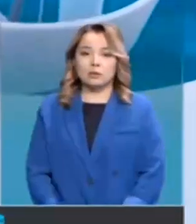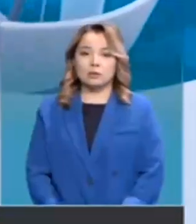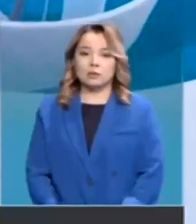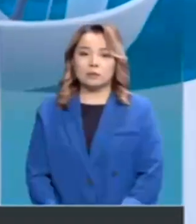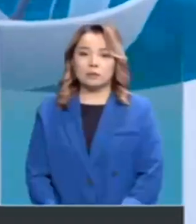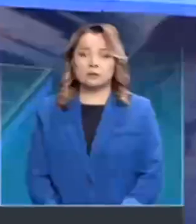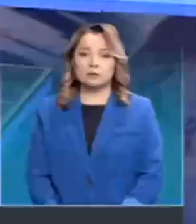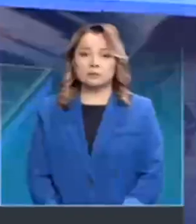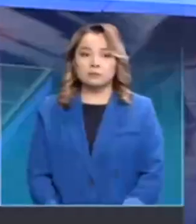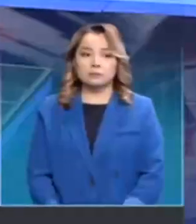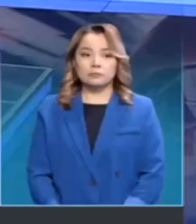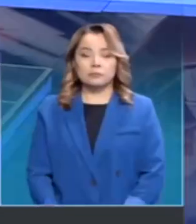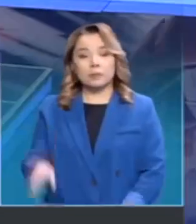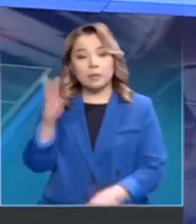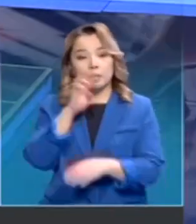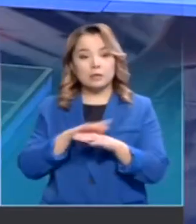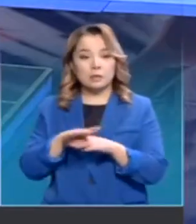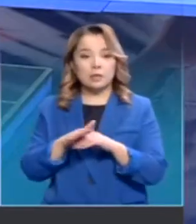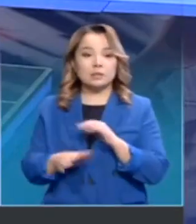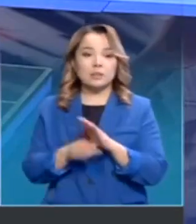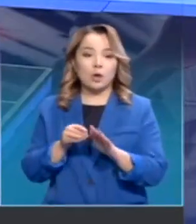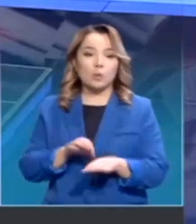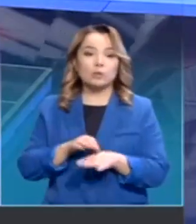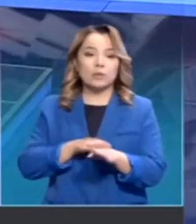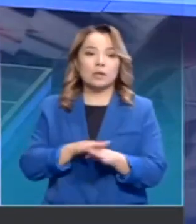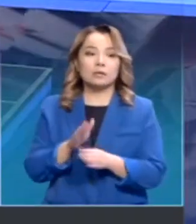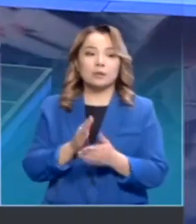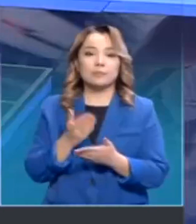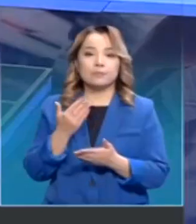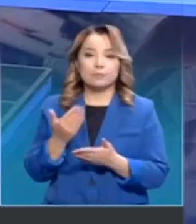Астана. Елімізде өтіп жатқан